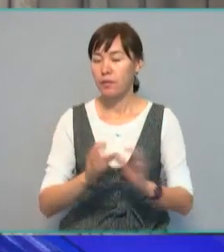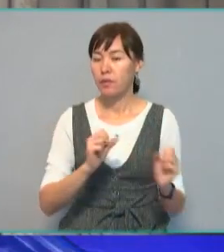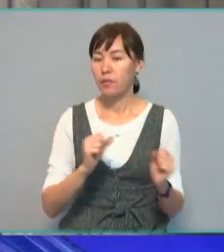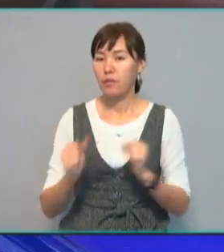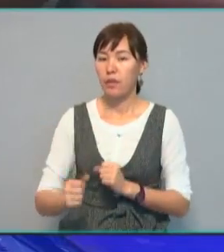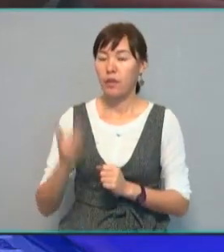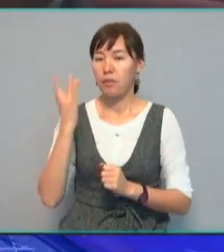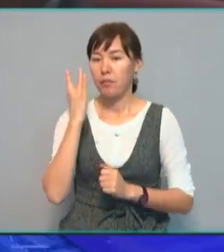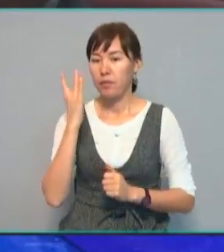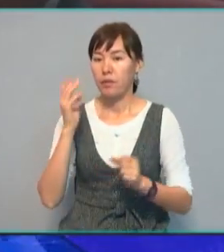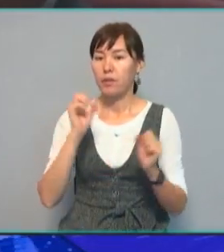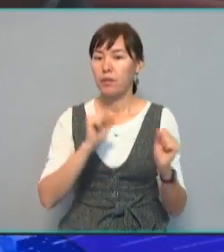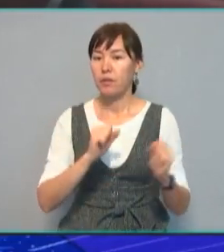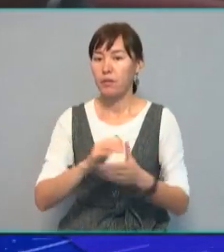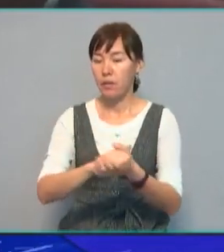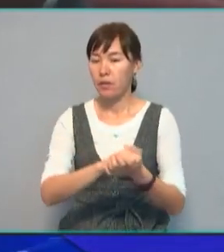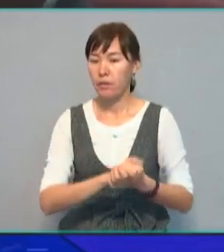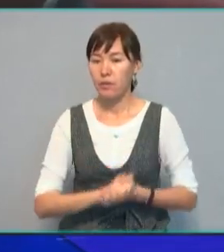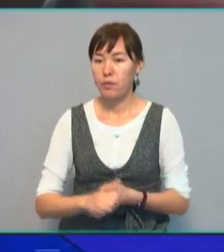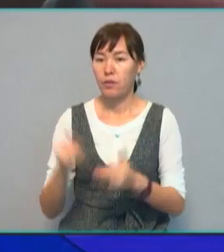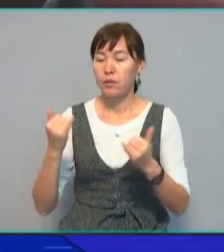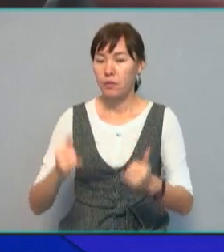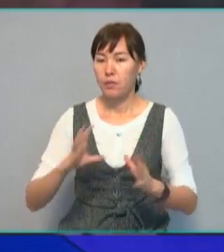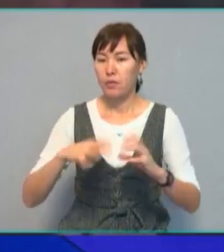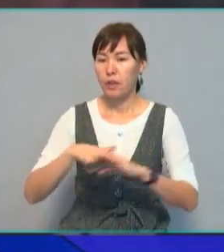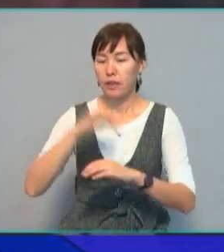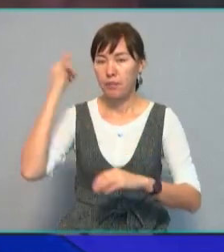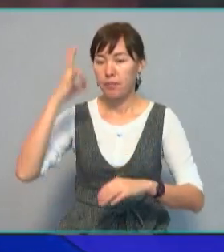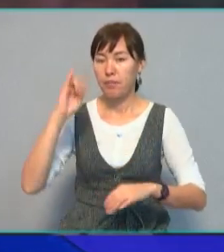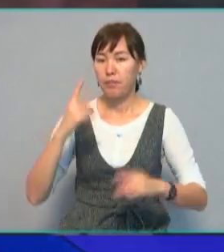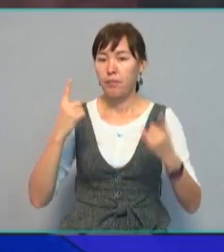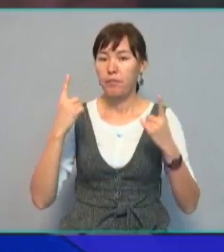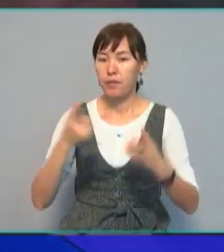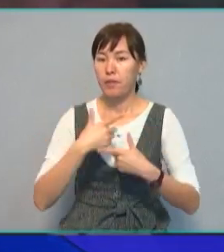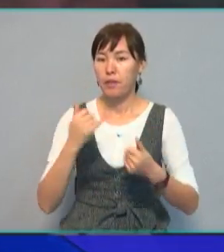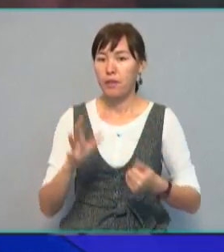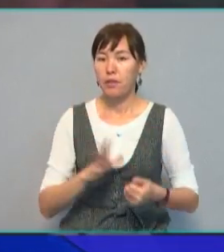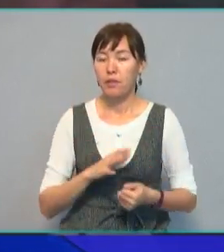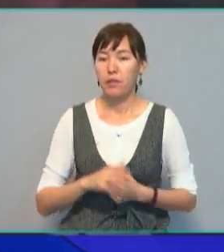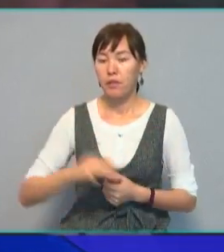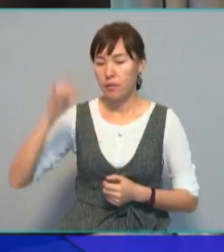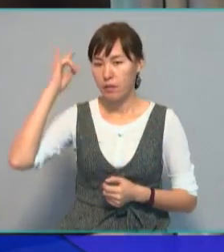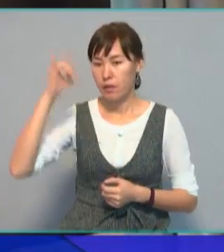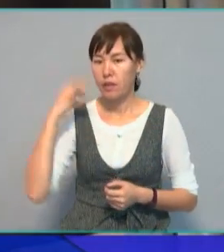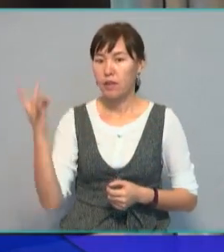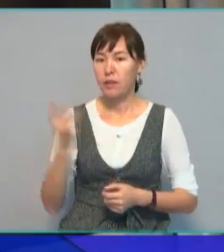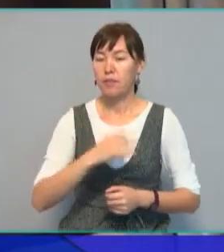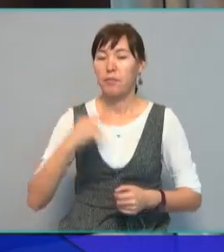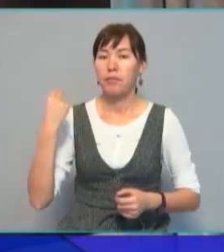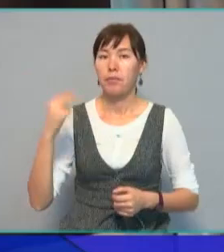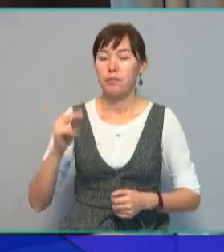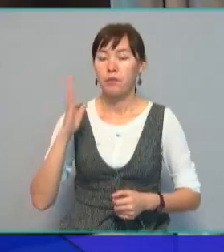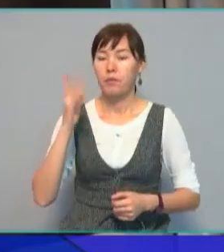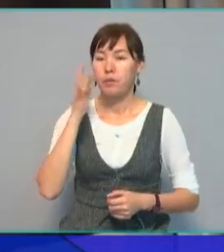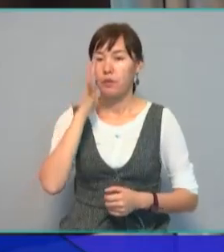тұрақтылық. Тұрақтылықтың тұғыры – татулық. Елбасы бүгінде әлемге қазақ ұлтының ұлылығын танытты. Осы Қазақстан Республикасының президенті